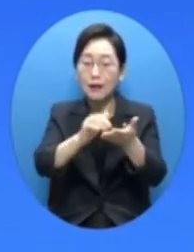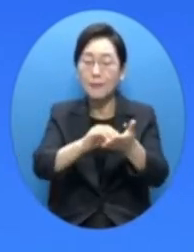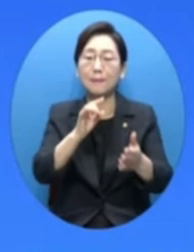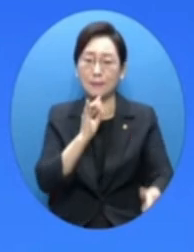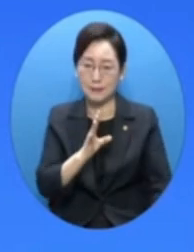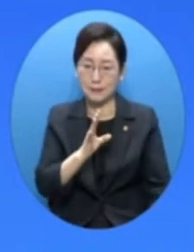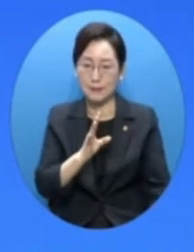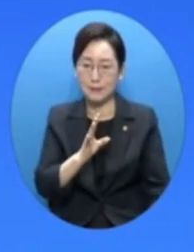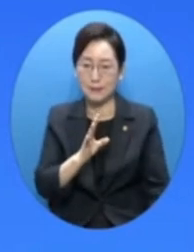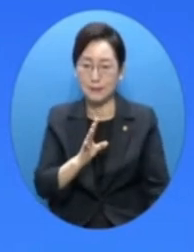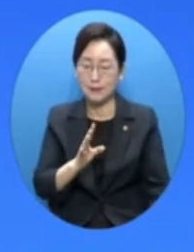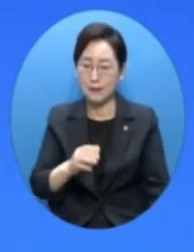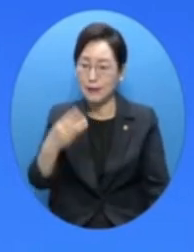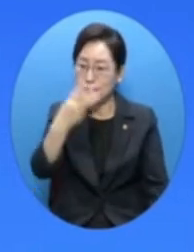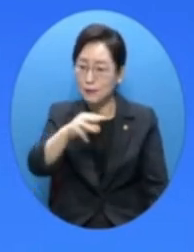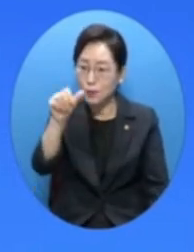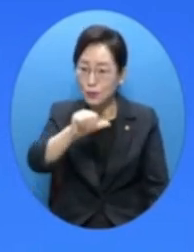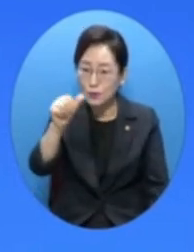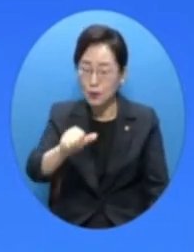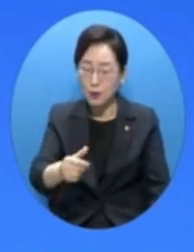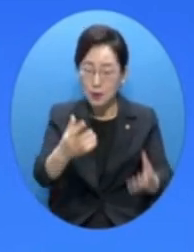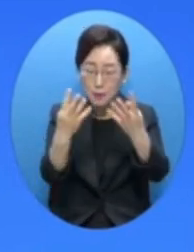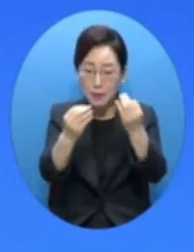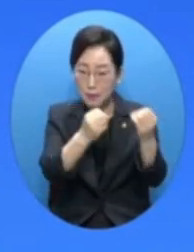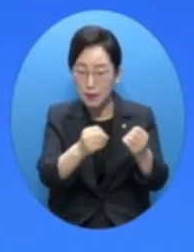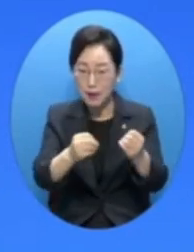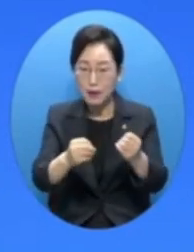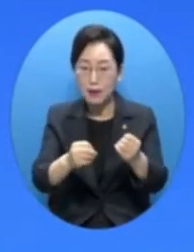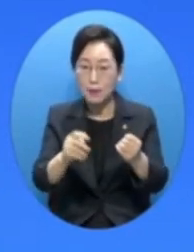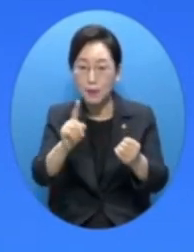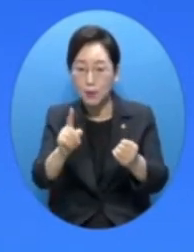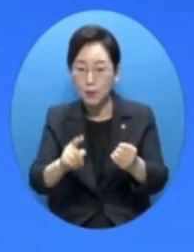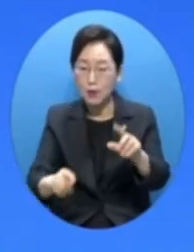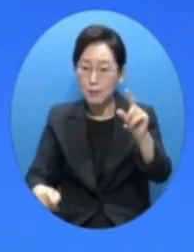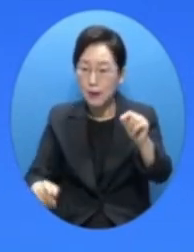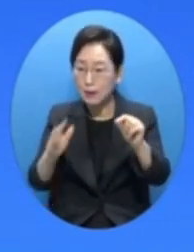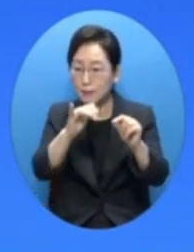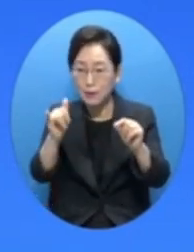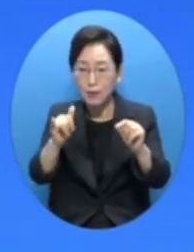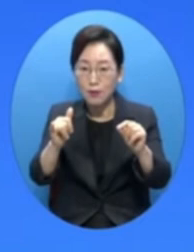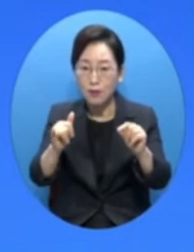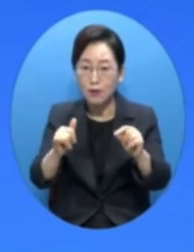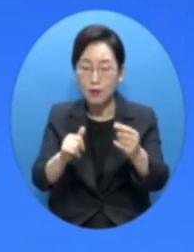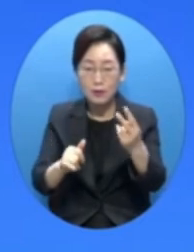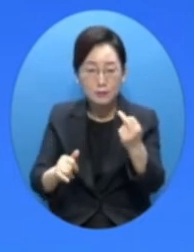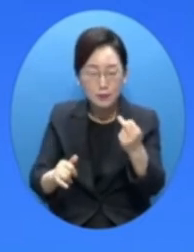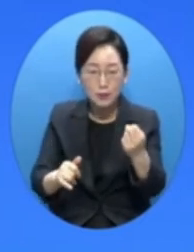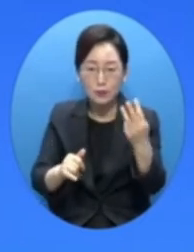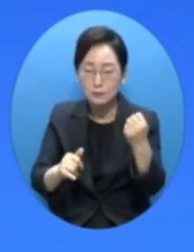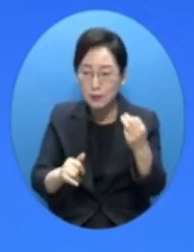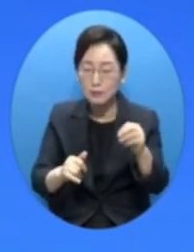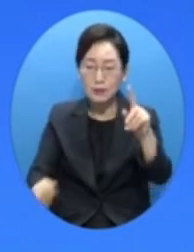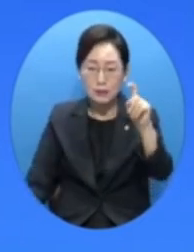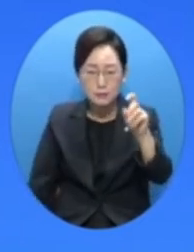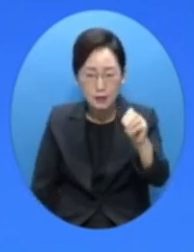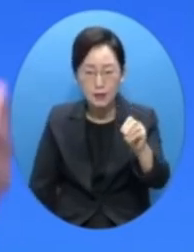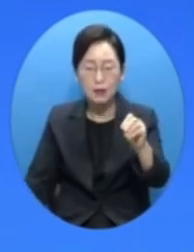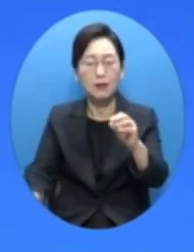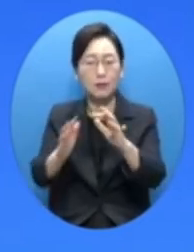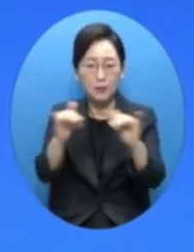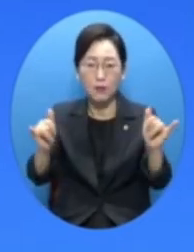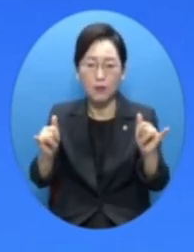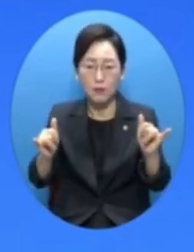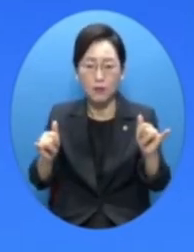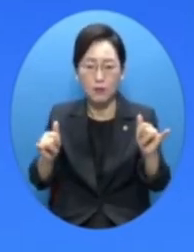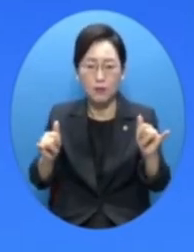때문에 3천 명, 5천 명, 수만 명은 만 명, 몇만 명, 10만 명 이